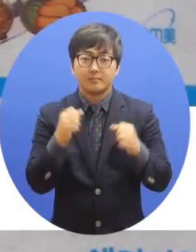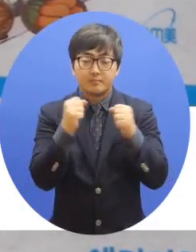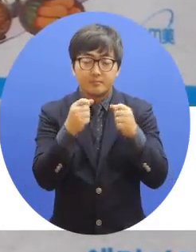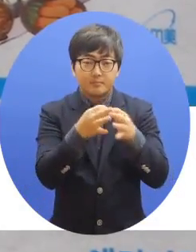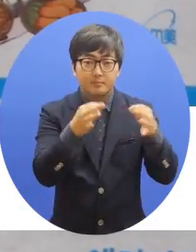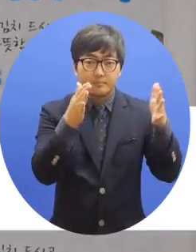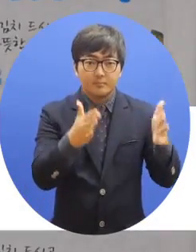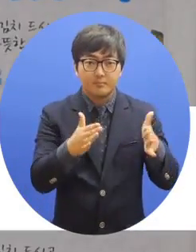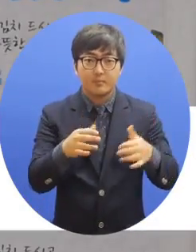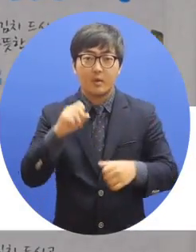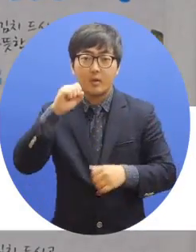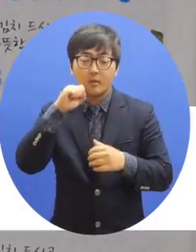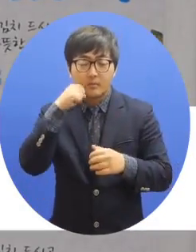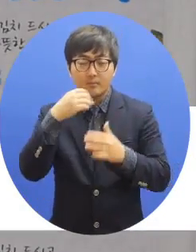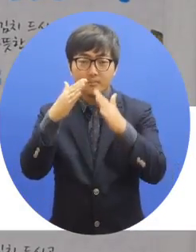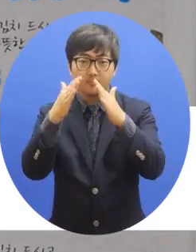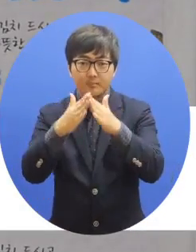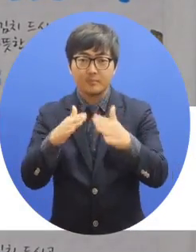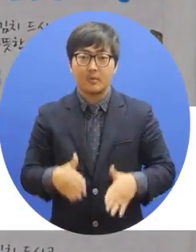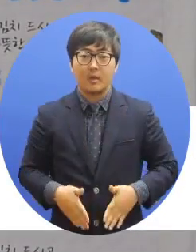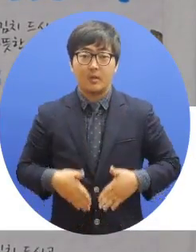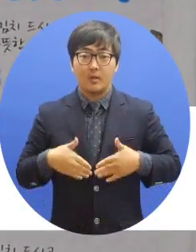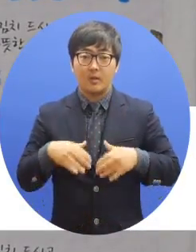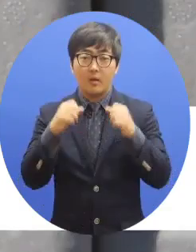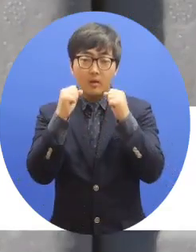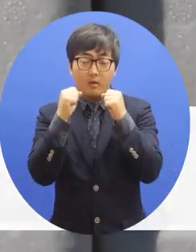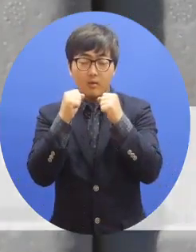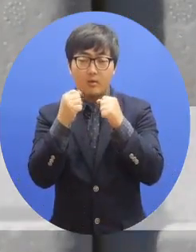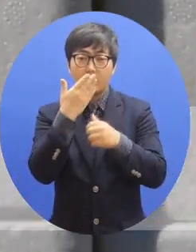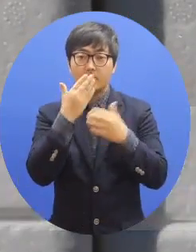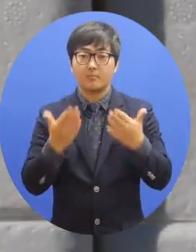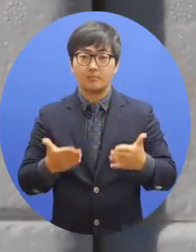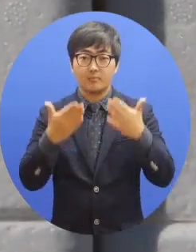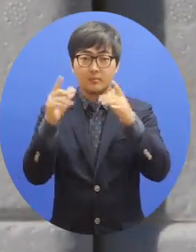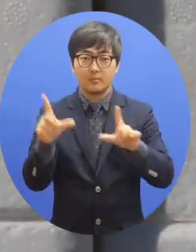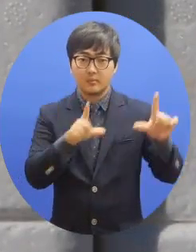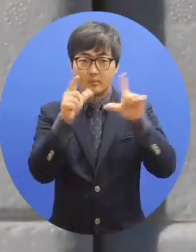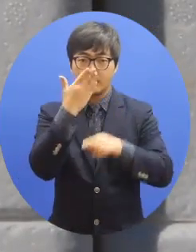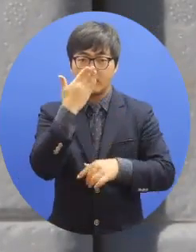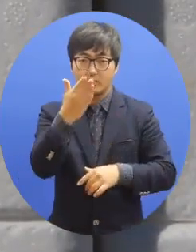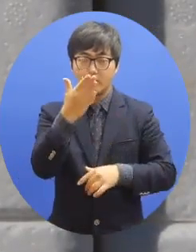어려운 가구가 따뜻한 겨울을 보낼 수 있도록 최선을 다하겠다고 말했습니다.